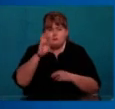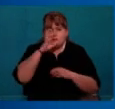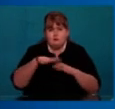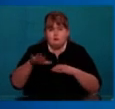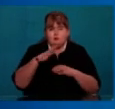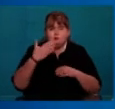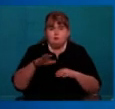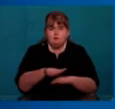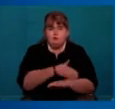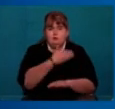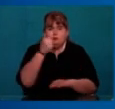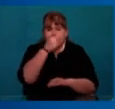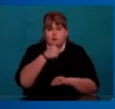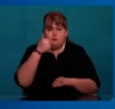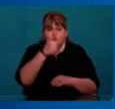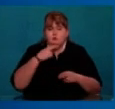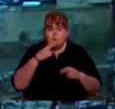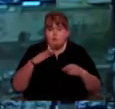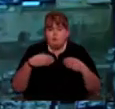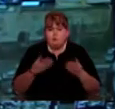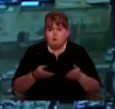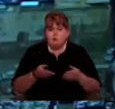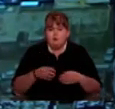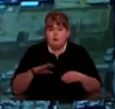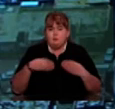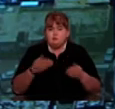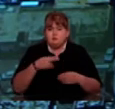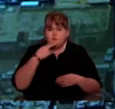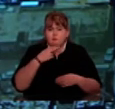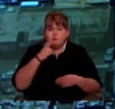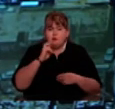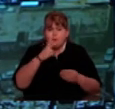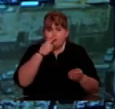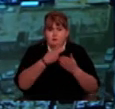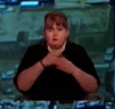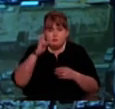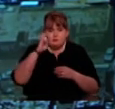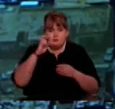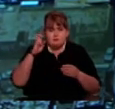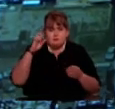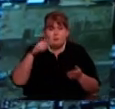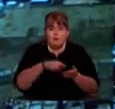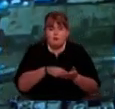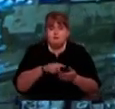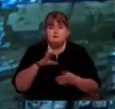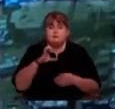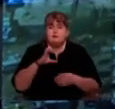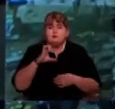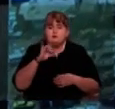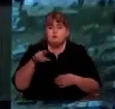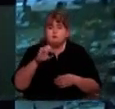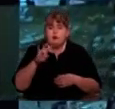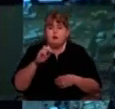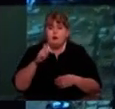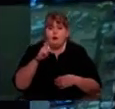продолжаются уже на протяжении многих десятилетий. Обратите внимание, как выглядит столица Судана –